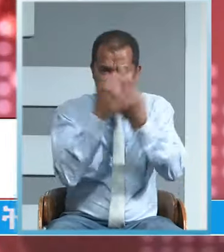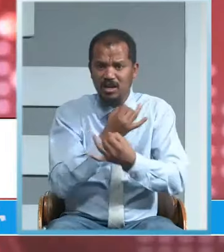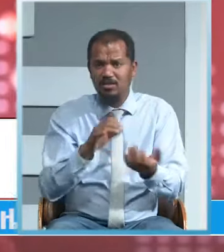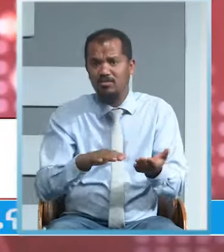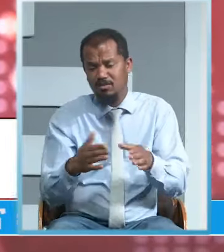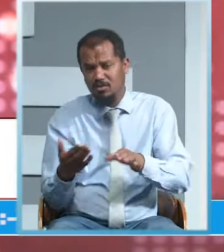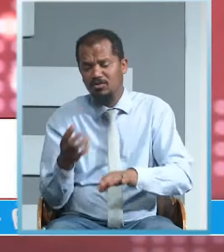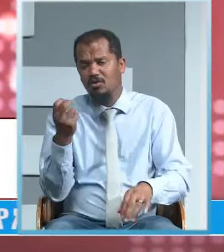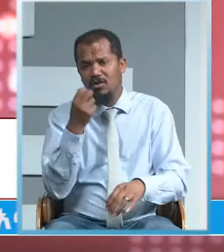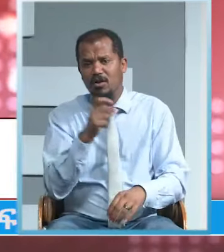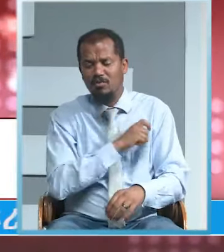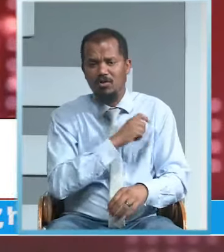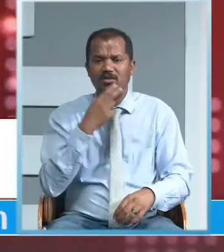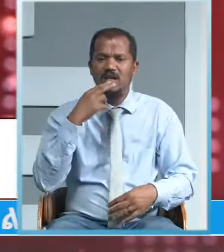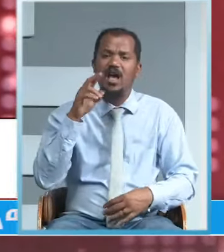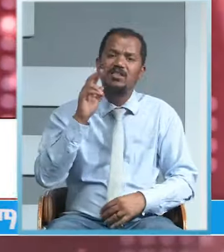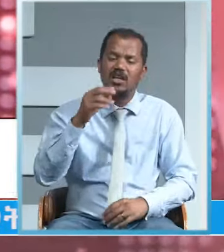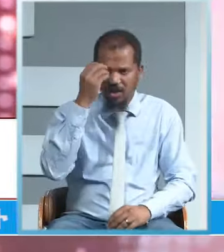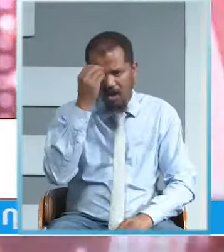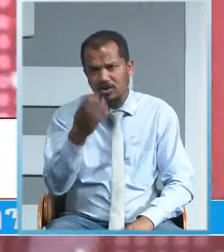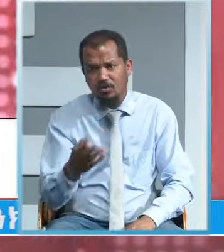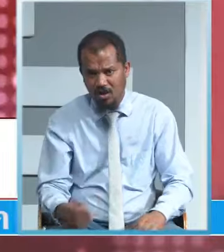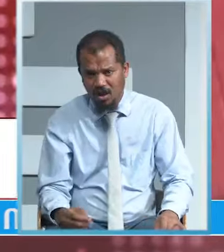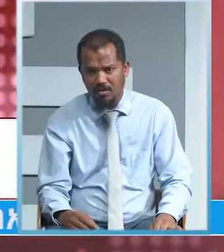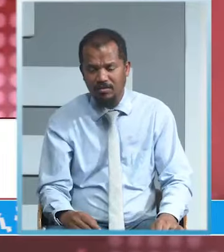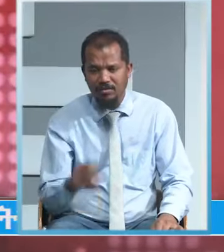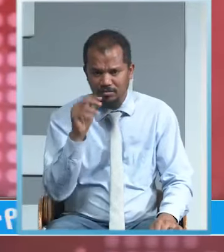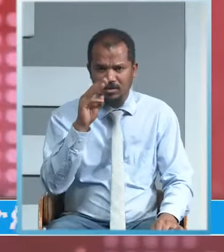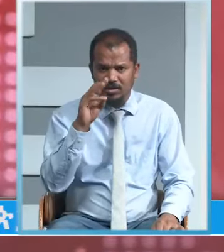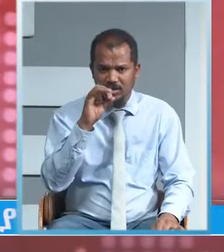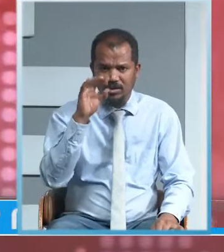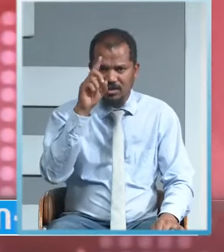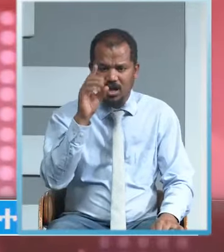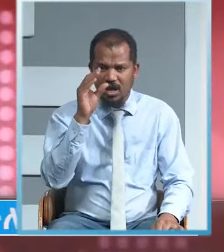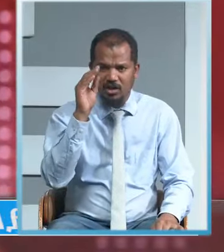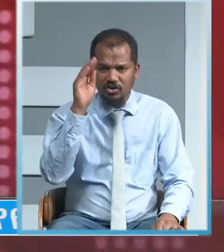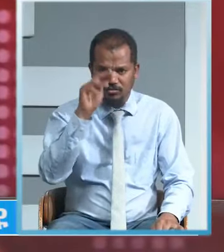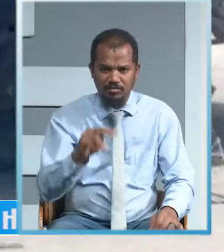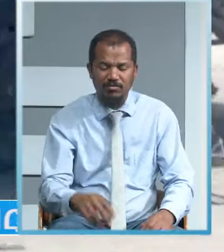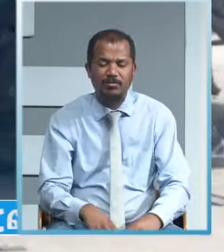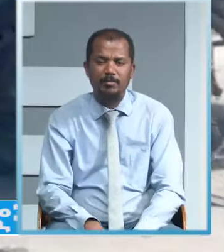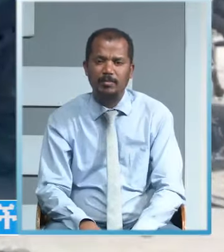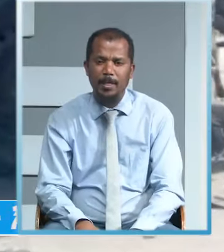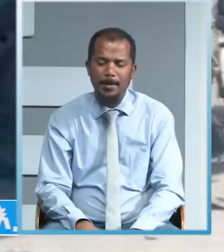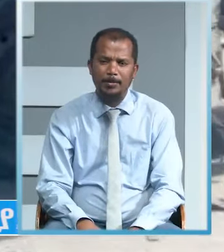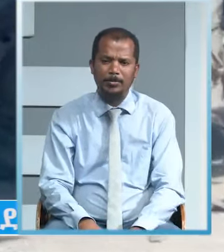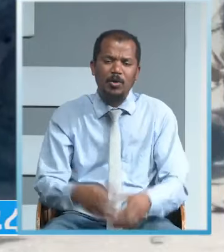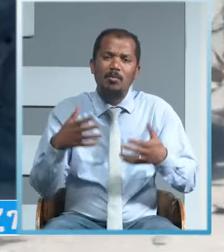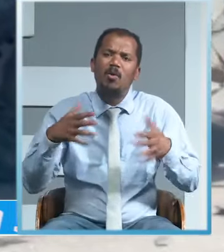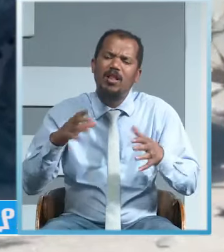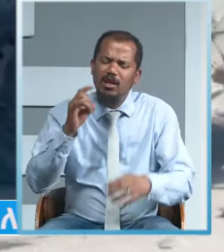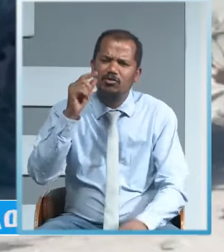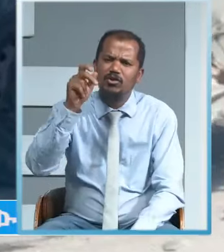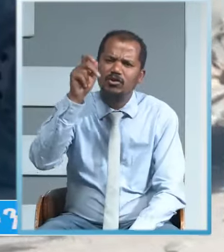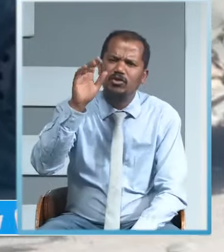መሞታቸውን የወረዳው ፖሊስ አዛዥ አስታውቀዋል። ምስልያ ሐሽም በወላይታ ዞን